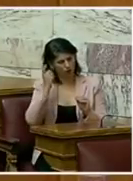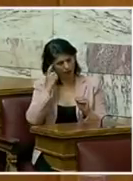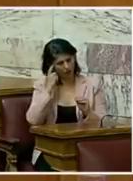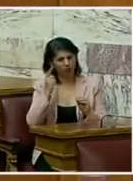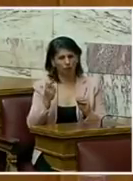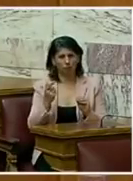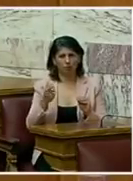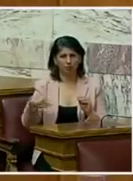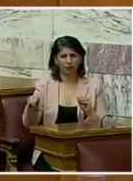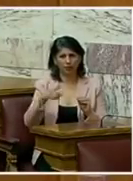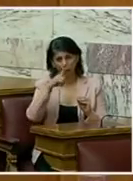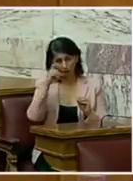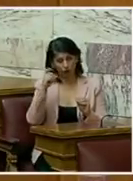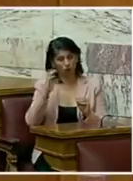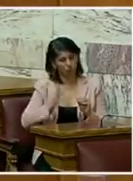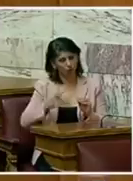άλλοι δύσκολα, κύριε Βορύδη, να καταλάβουν.